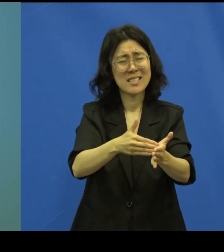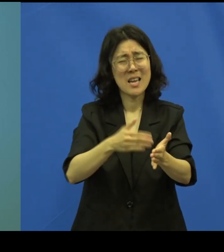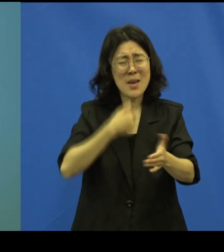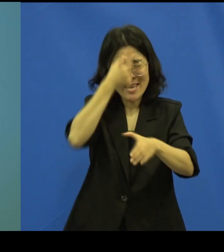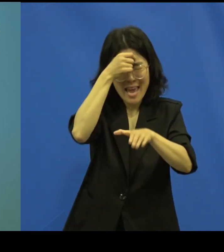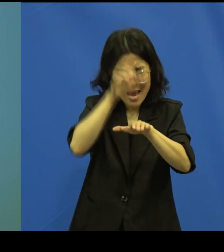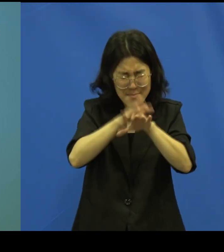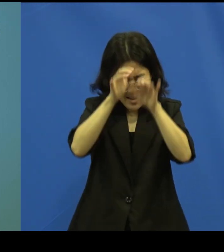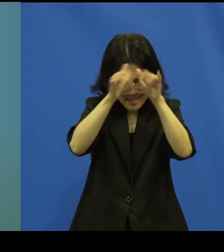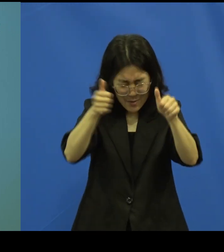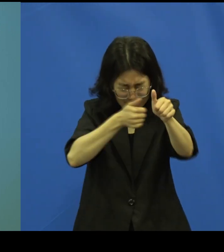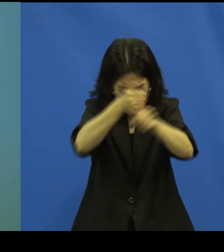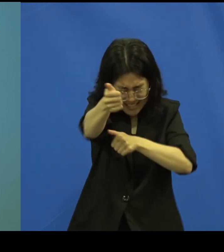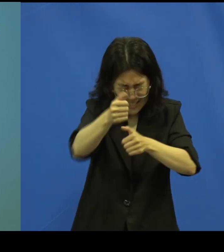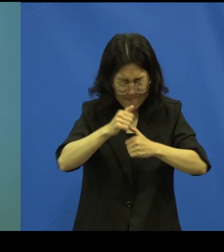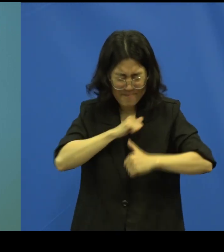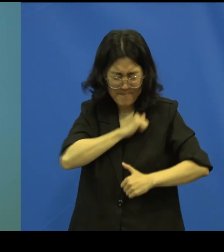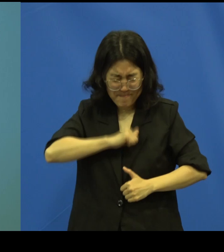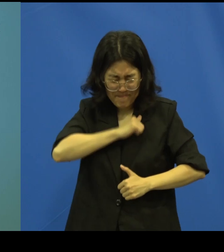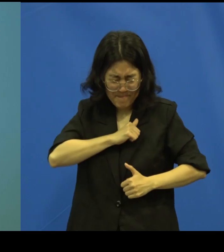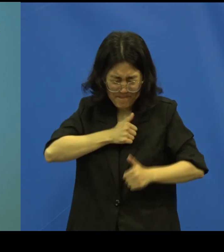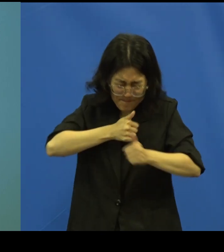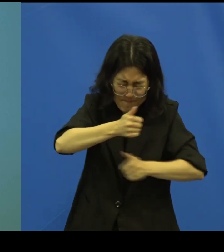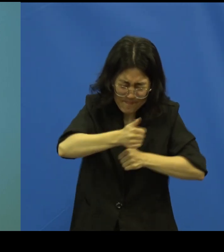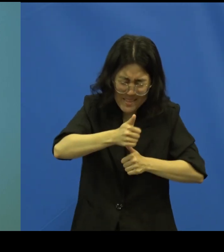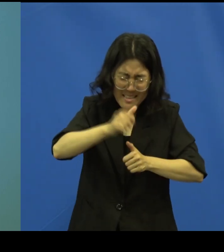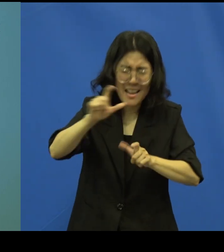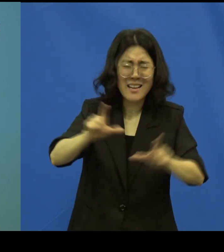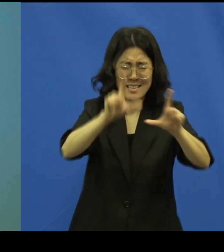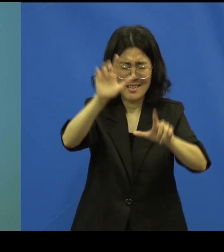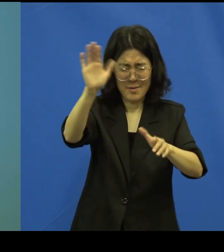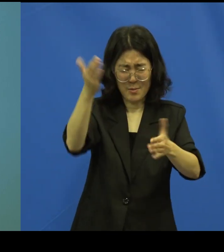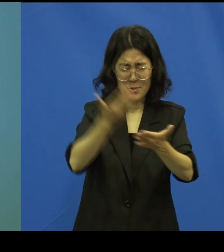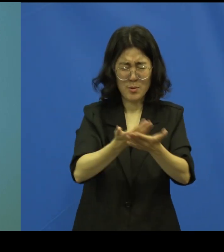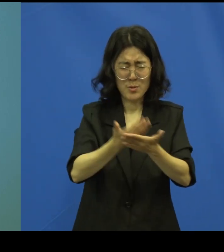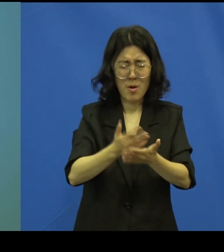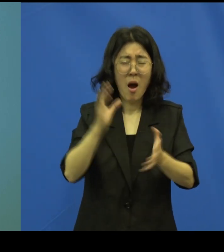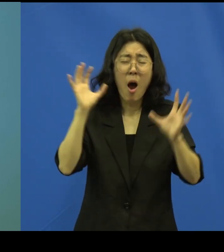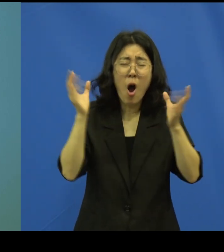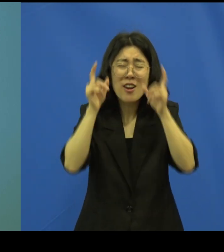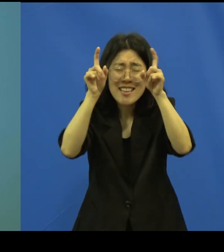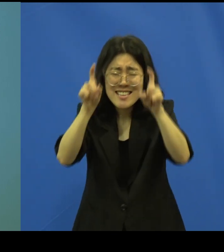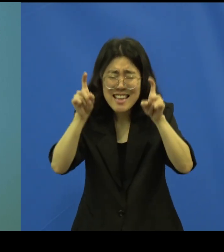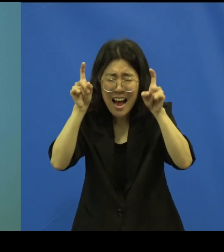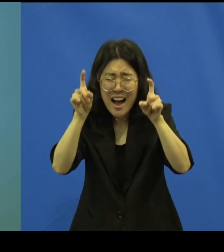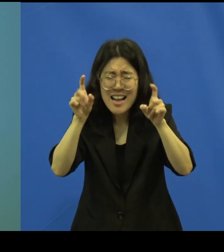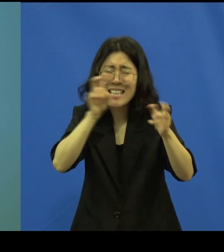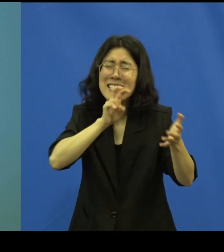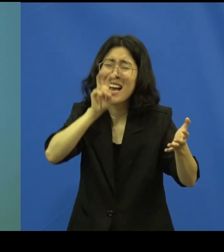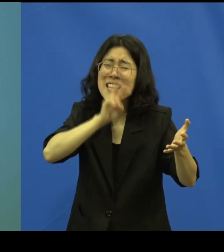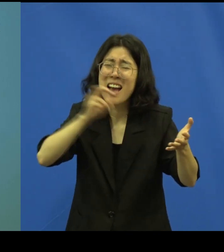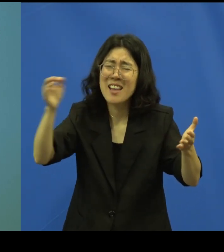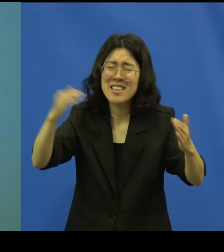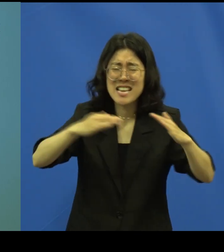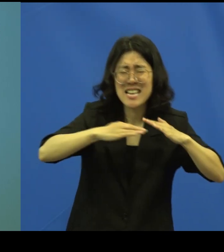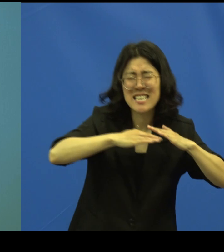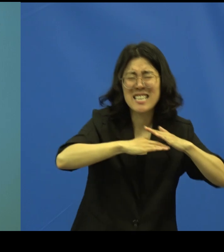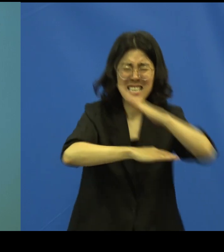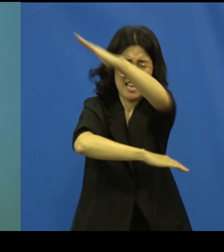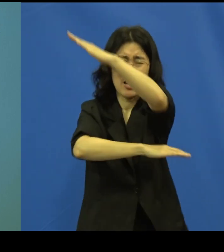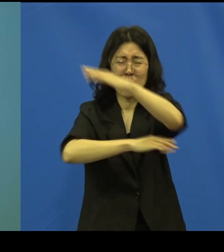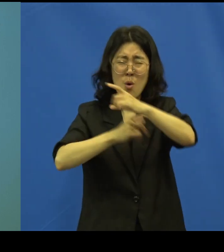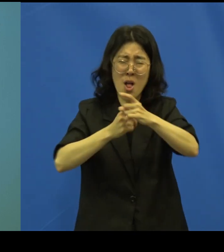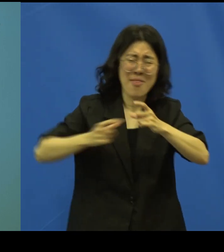예배자로 승리하게 하여 주시옵시고, 어린 양을 찬양하는 우리의 찬양이 크레센도, 갈수록 더 세게,